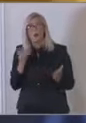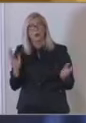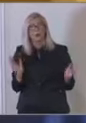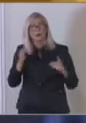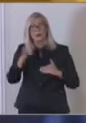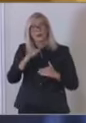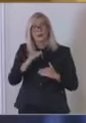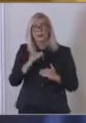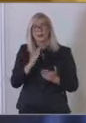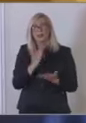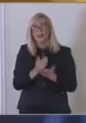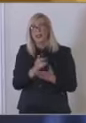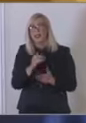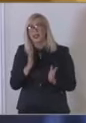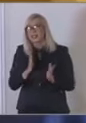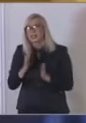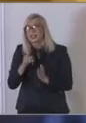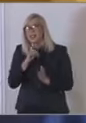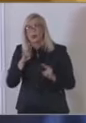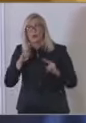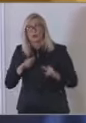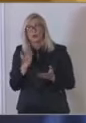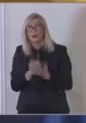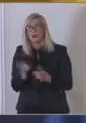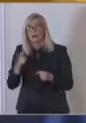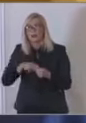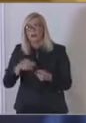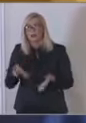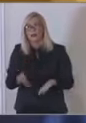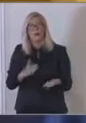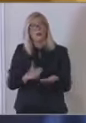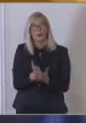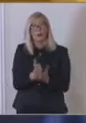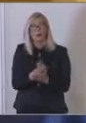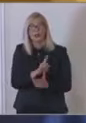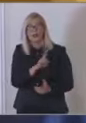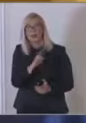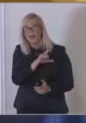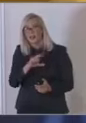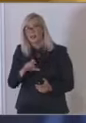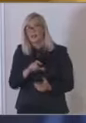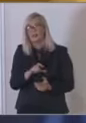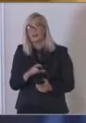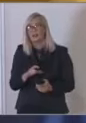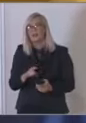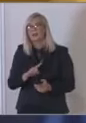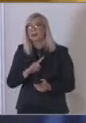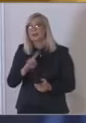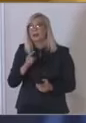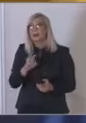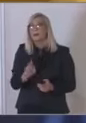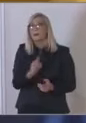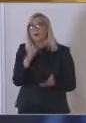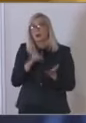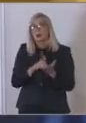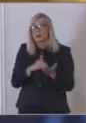secili që mund të përfshihet në këto procese është i pafajshëm derisa nuk ka një vendim përfundimtar